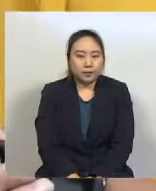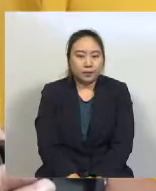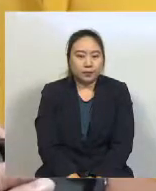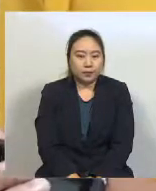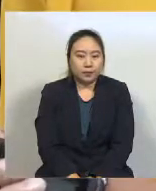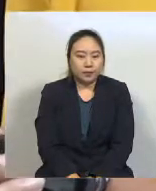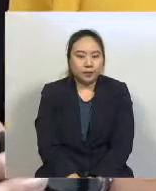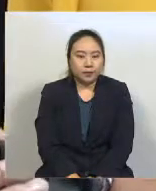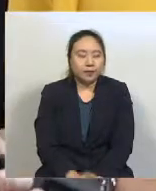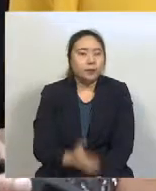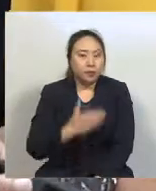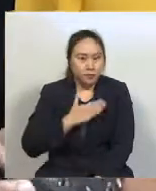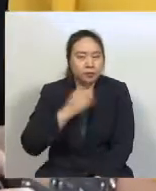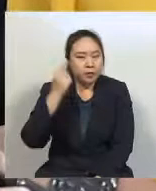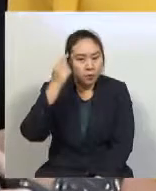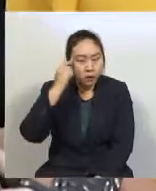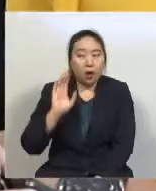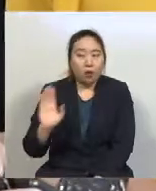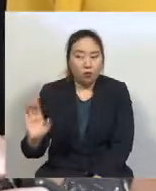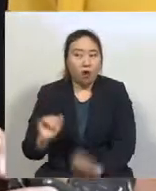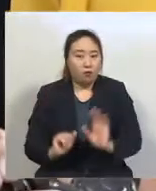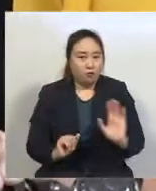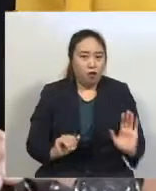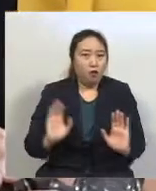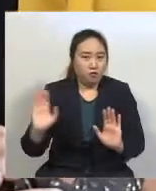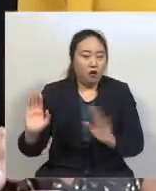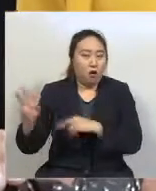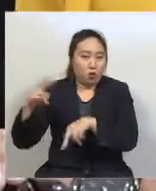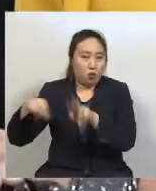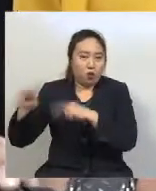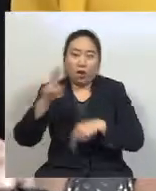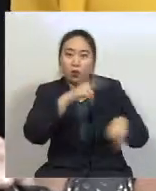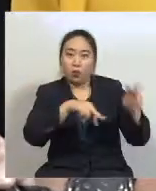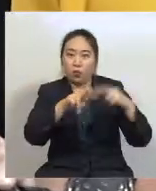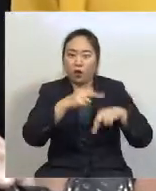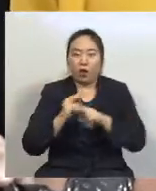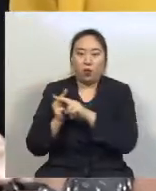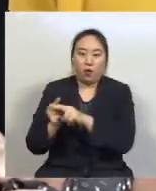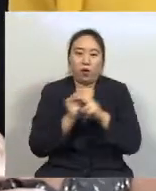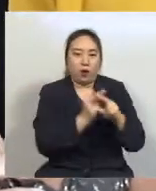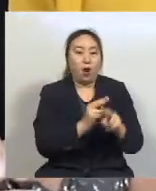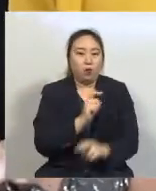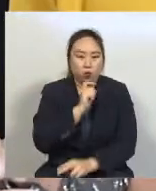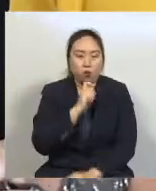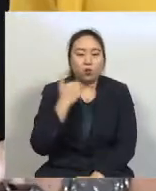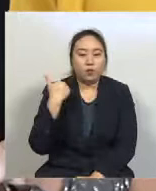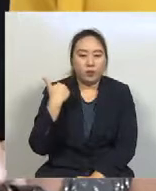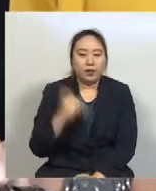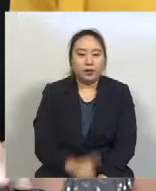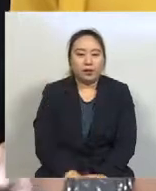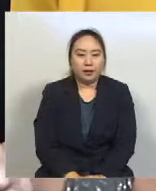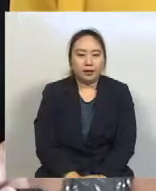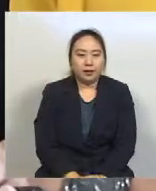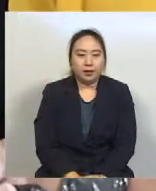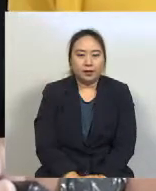ผมเข้าใจว่าทุกฝ่ายคงดูแลอยู่ครับก็คงดูแลอยู่แล้วเวลาจะให้ใครประชุม